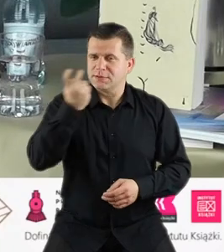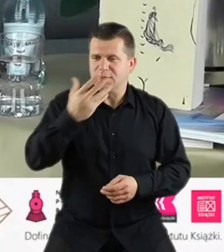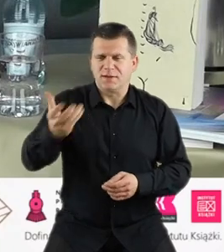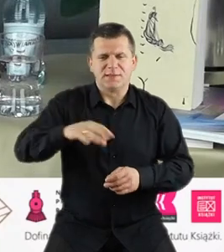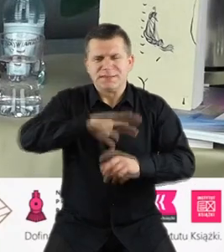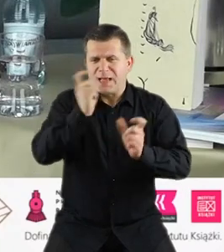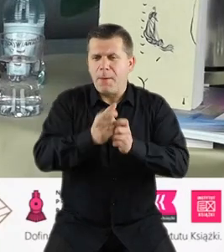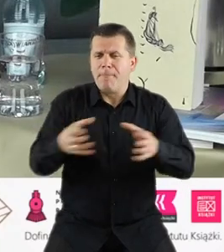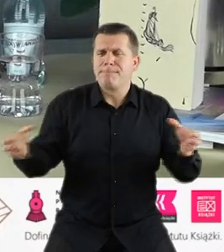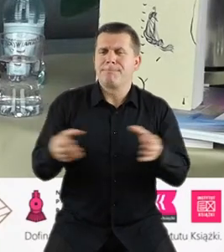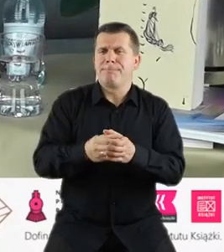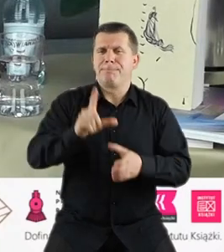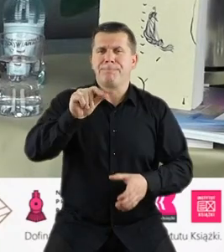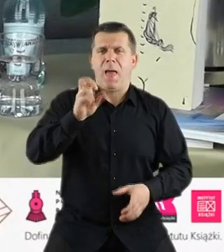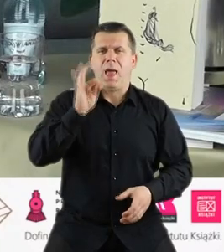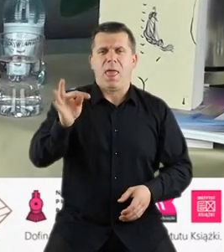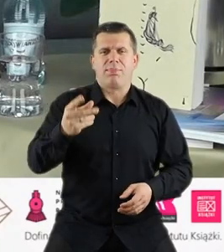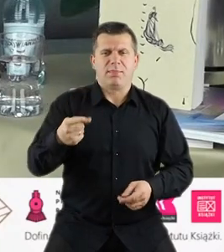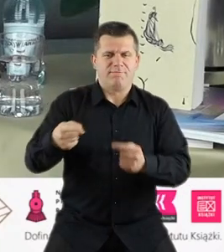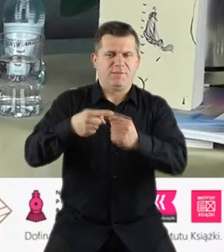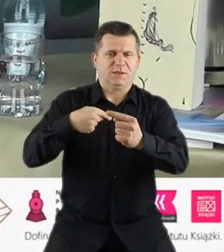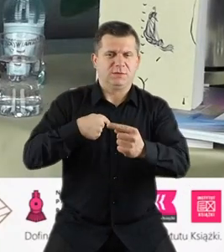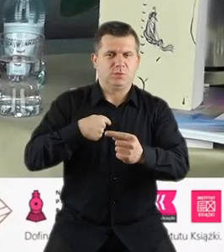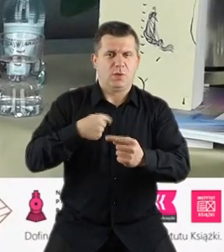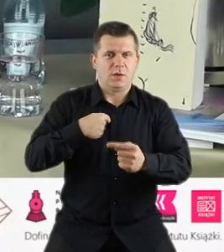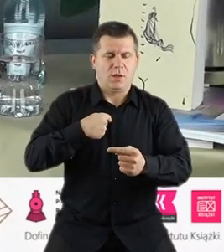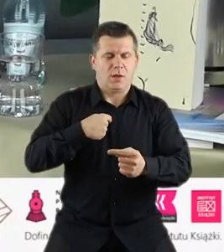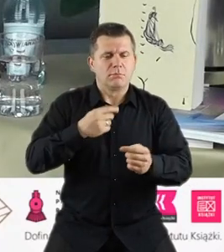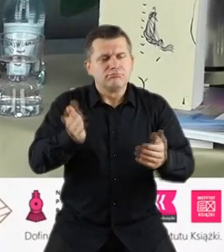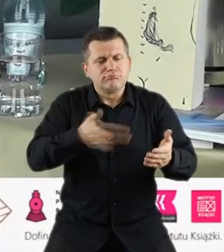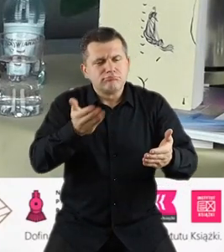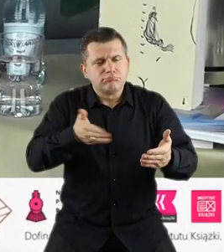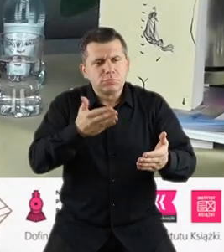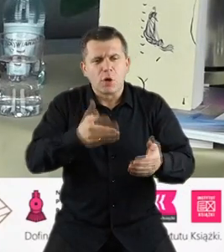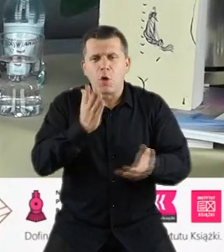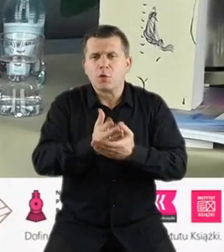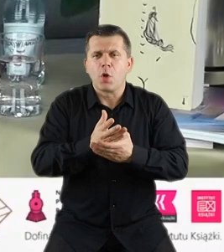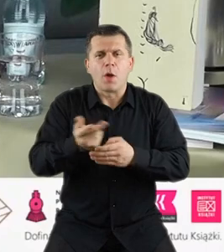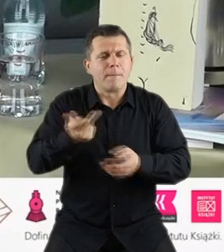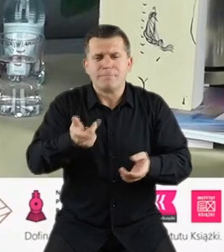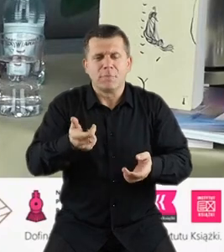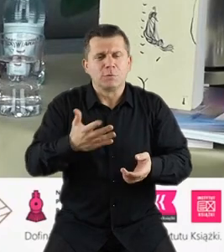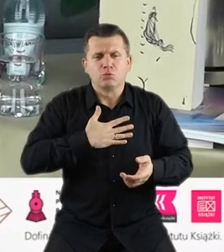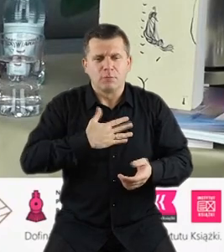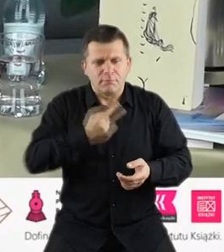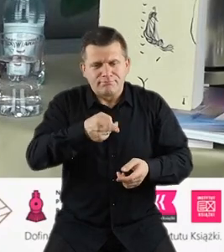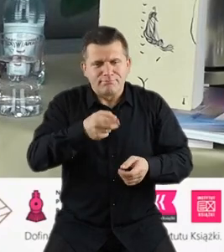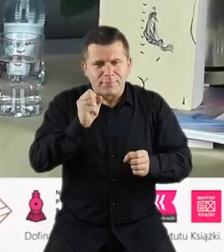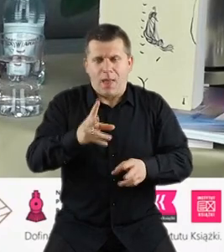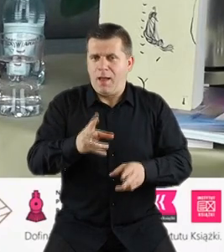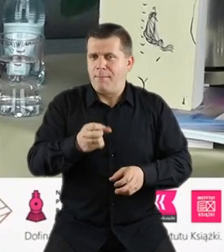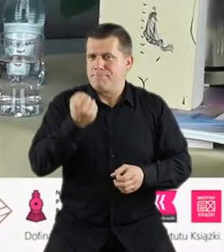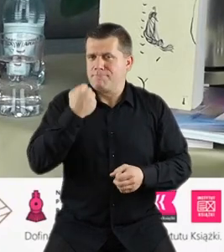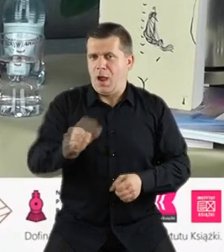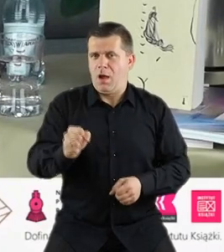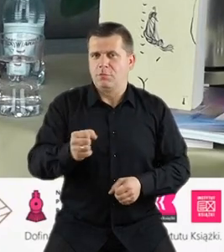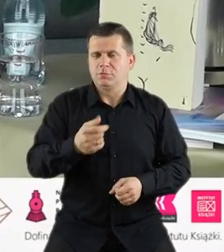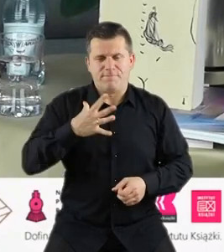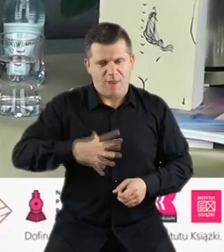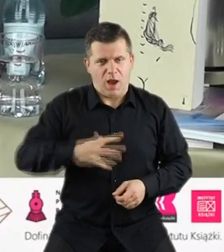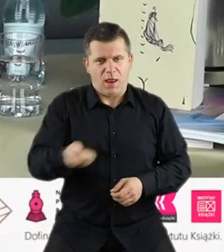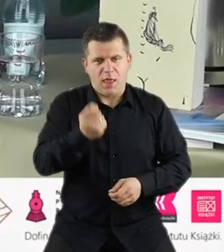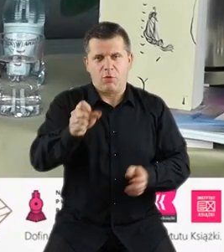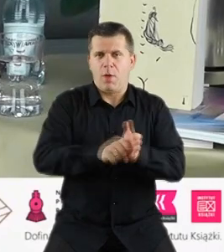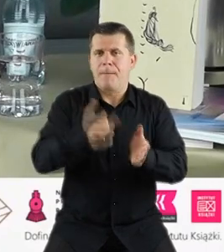mi cały pakiet. Ja już je zdążyłam przejrzeć i one tylko potwierdzają moją intuicję, że tak, warto pojechać